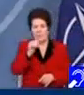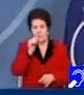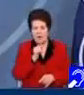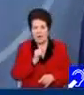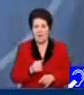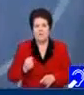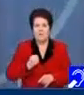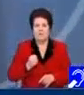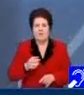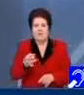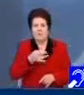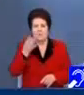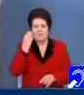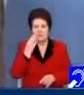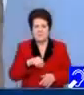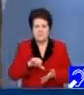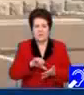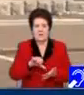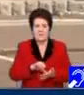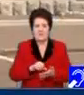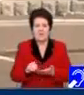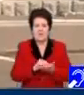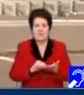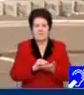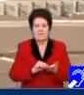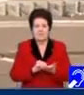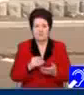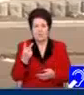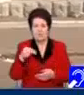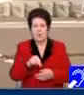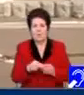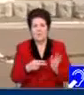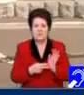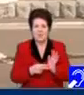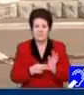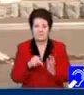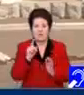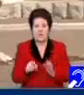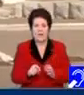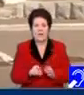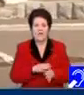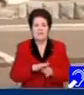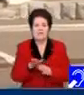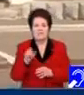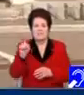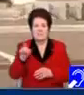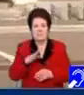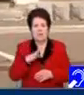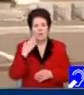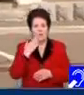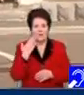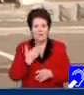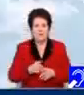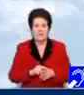interzis militarilor din Republica Moldova să participe la exercițiul Platinum Eagle 2017, care se desfășura în România. Argumentul a fost